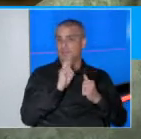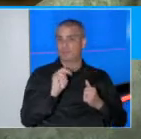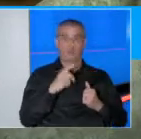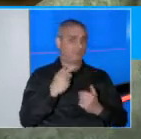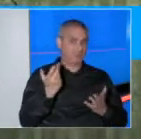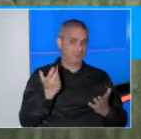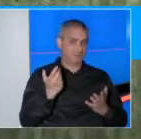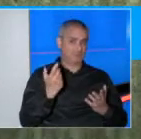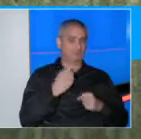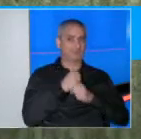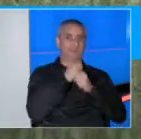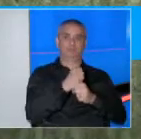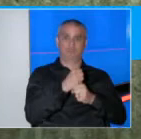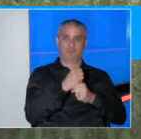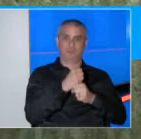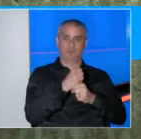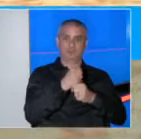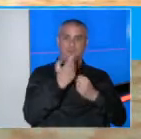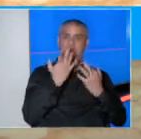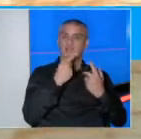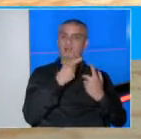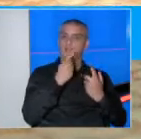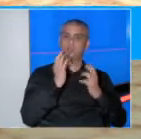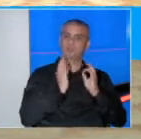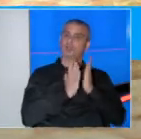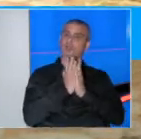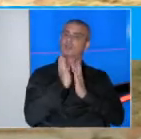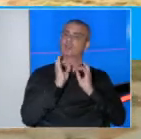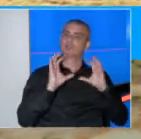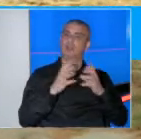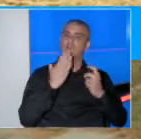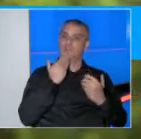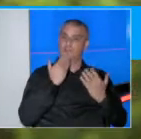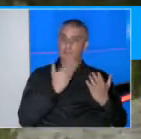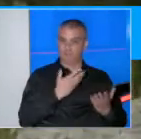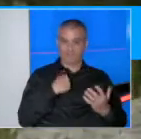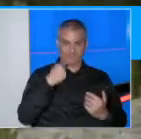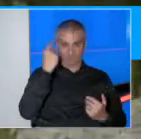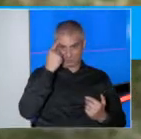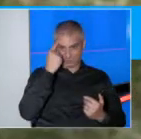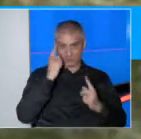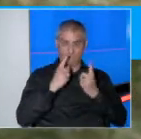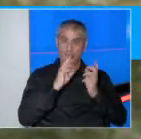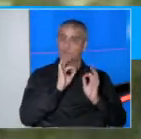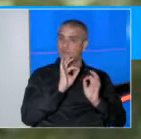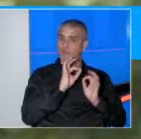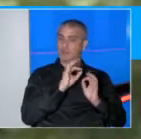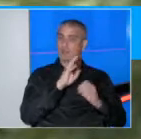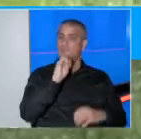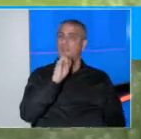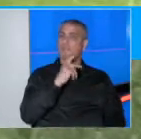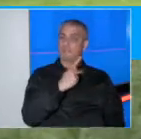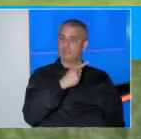של הייצוג, עד כמה יש אותנטיות וייצוג של החברה הישראלית, ואני חושב שבמקרה של מרים